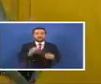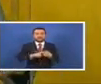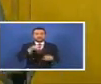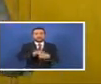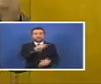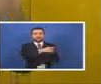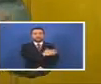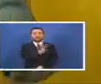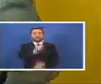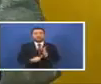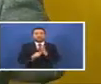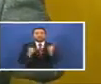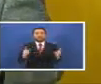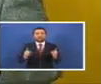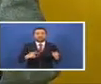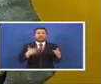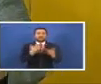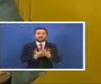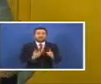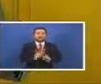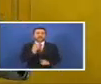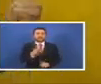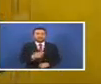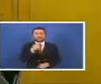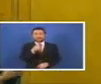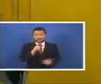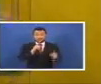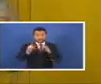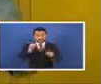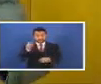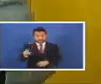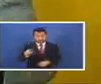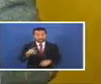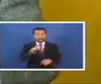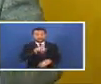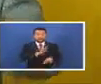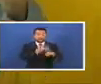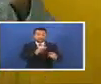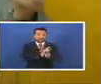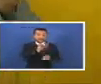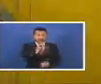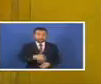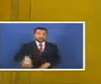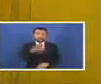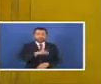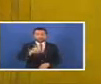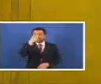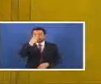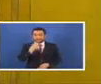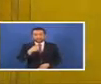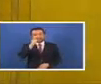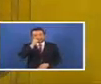Vekilin dokunulmazlığı dönem sonuna kadar kaldırılır ve mahkeme yargılamayla ilgili bütün tedbirleri